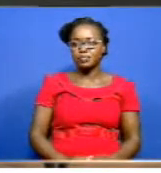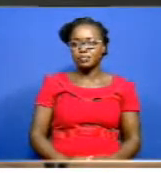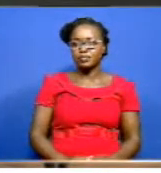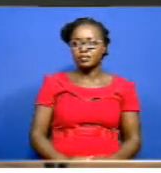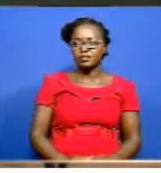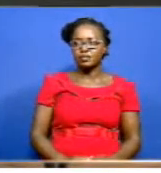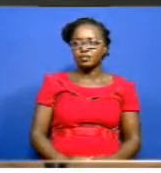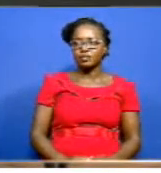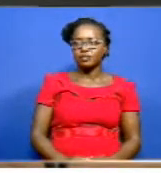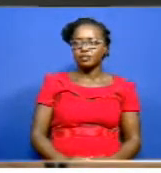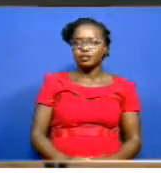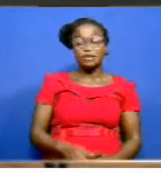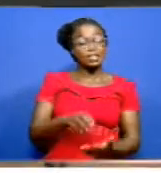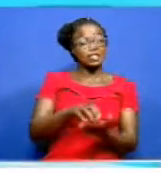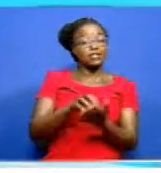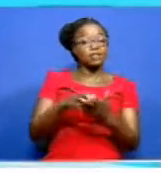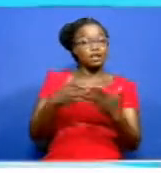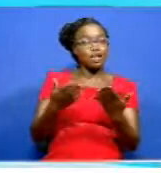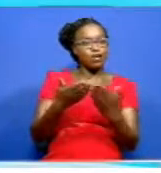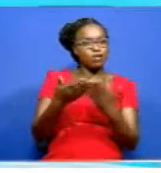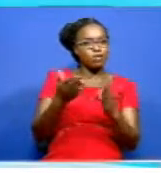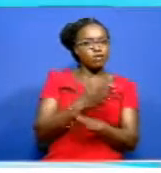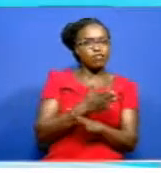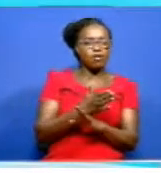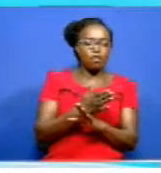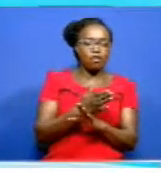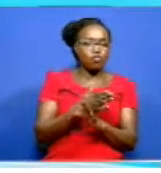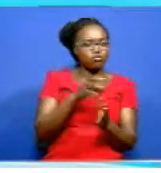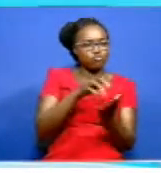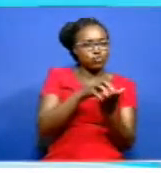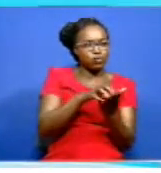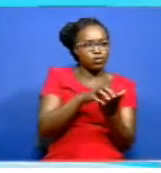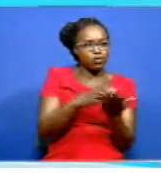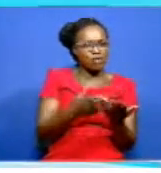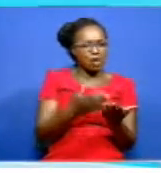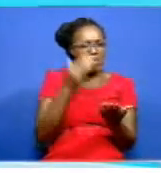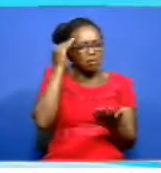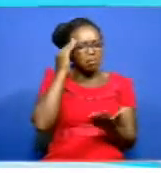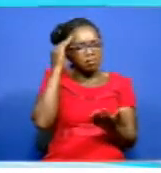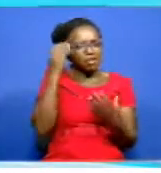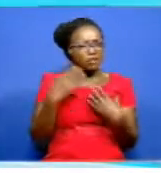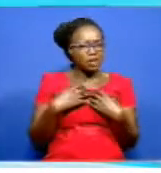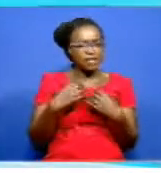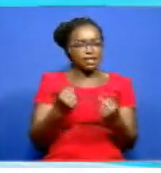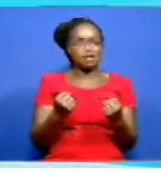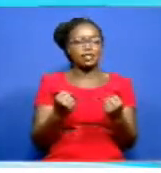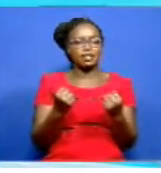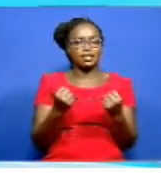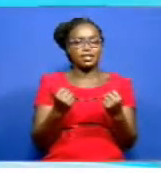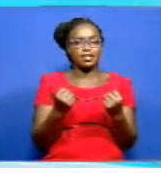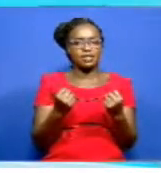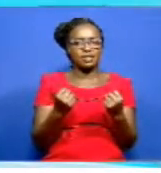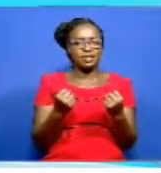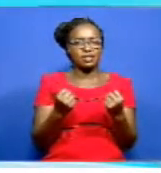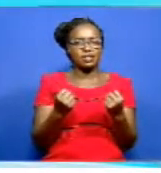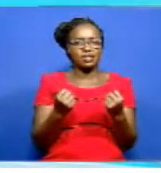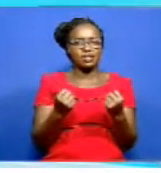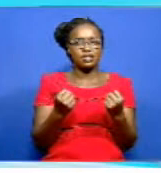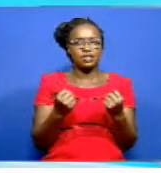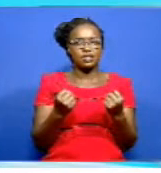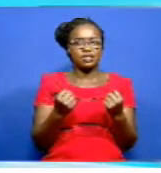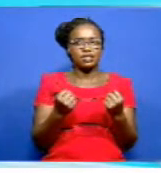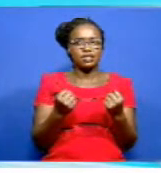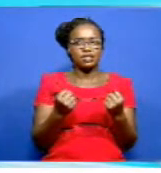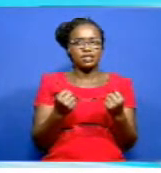ikoje? Ama kabla hatujaangalia hali, ugonjwa wa akili ama kama kwa Kiingereza